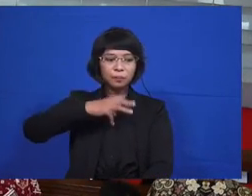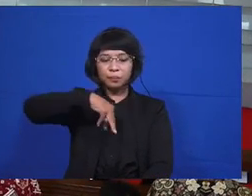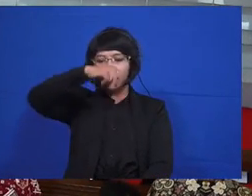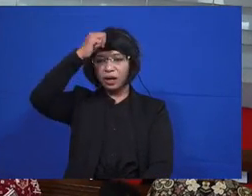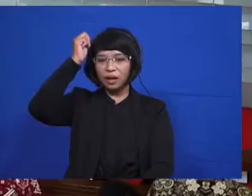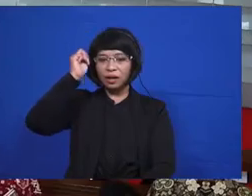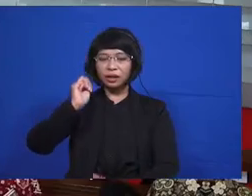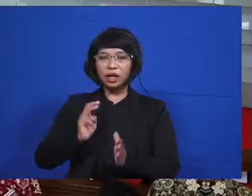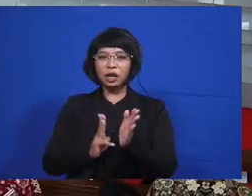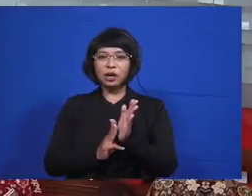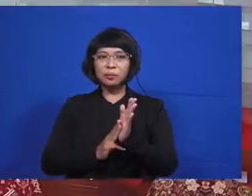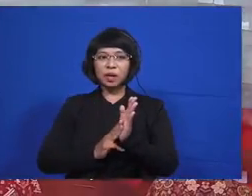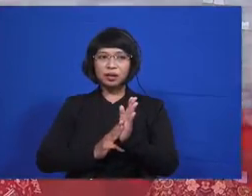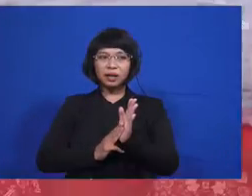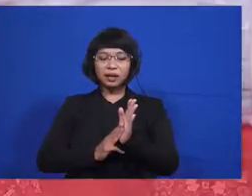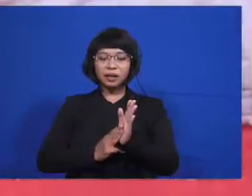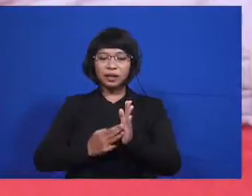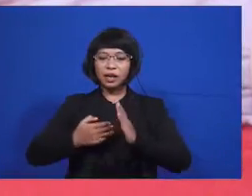Magdalena,